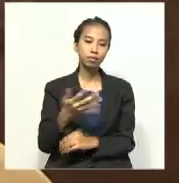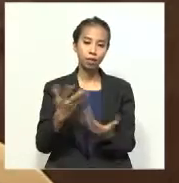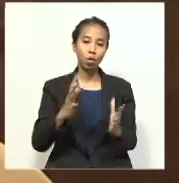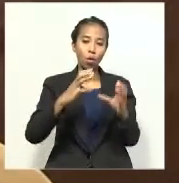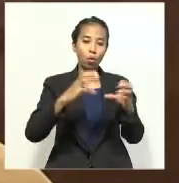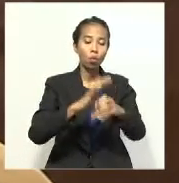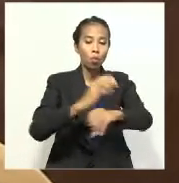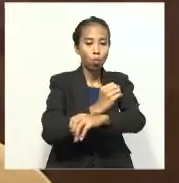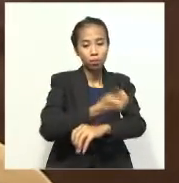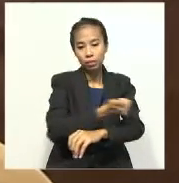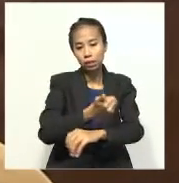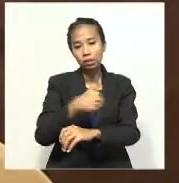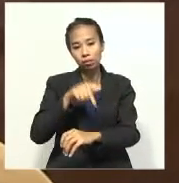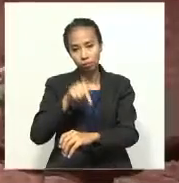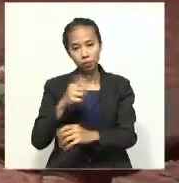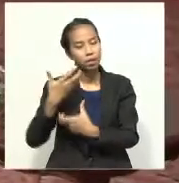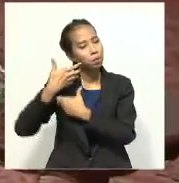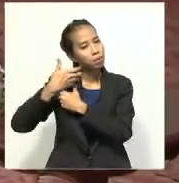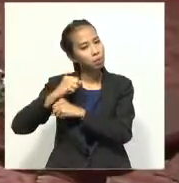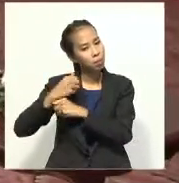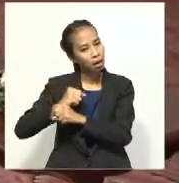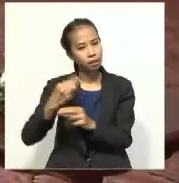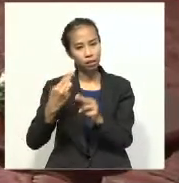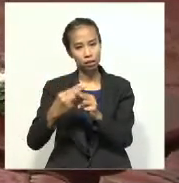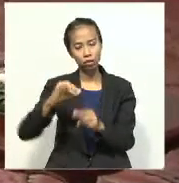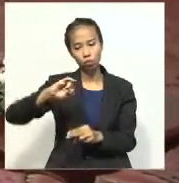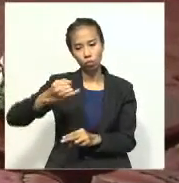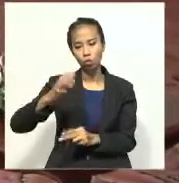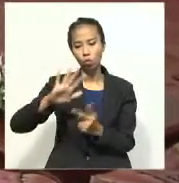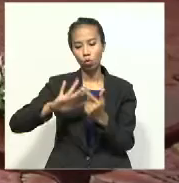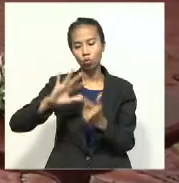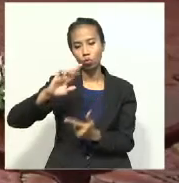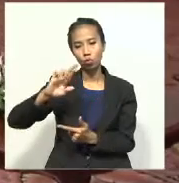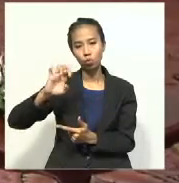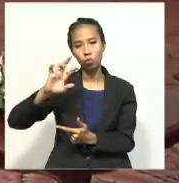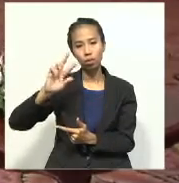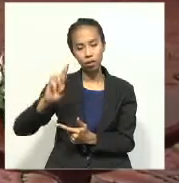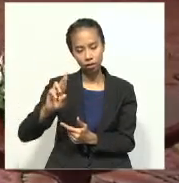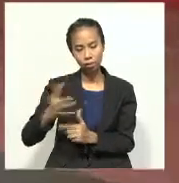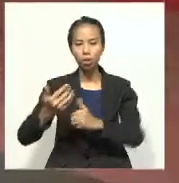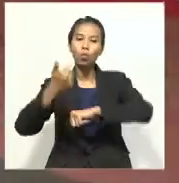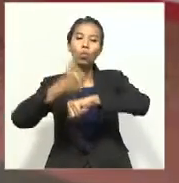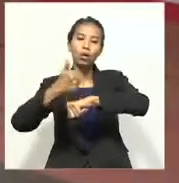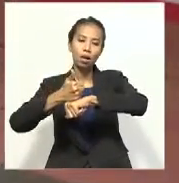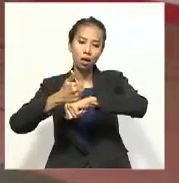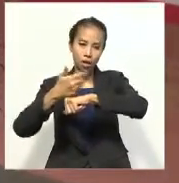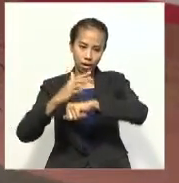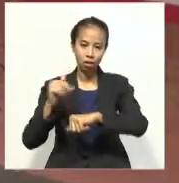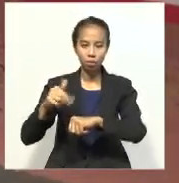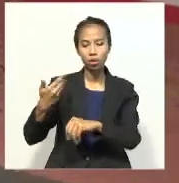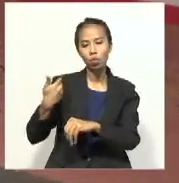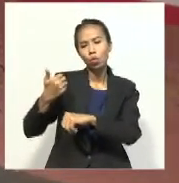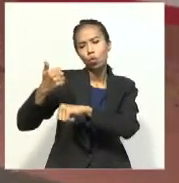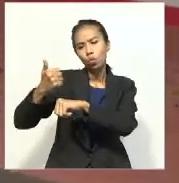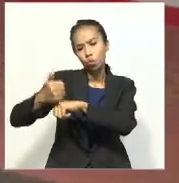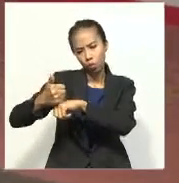าร่วมหารืออธิพรรคประชาธิปัตย์นำทีมโดยนายจุรินทร์ลักษณะวิสิทธิ์รองหัวหน้าพรรคและนาวาตรีสุธรรมระหงผู้อำนวยการ